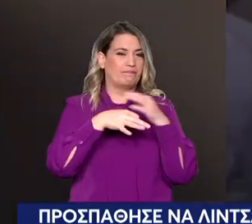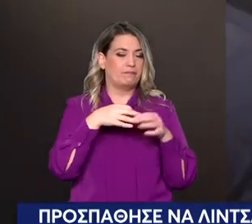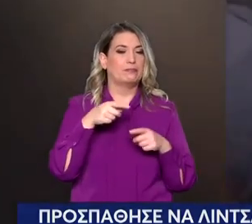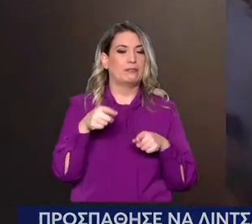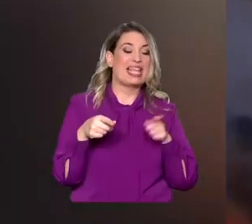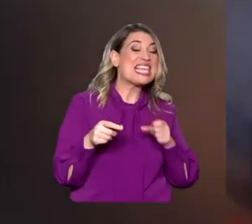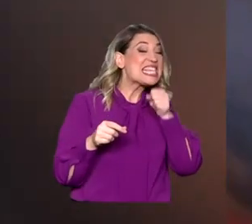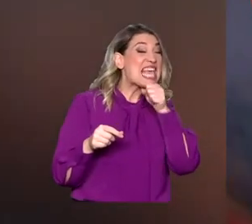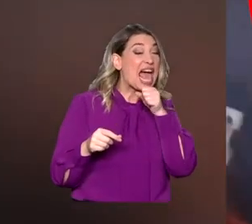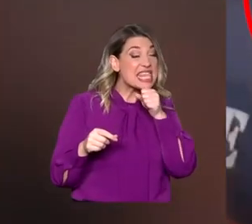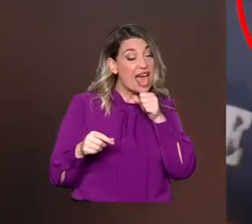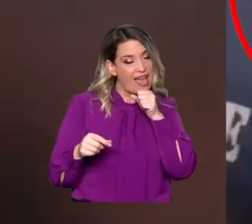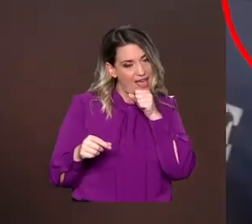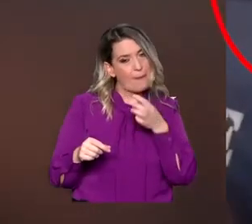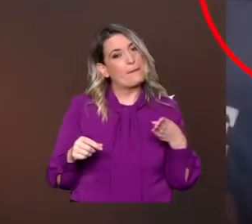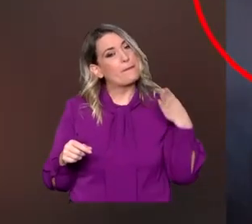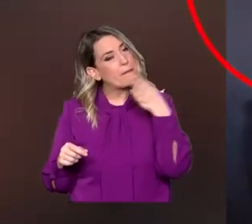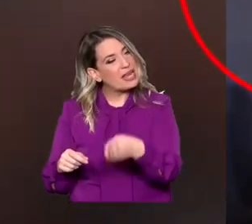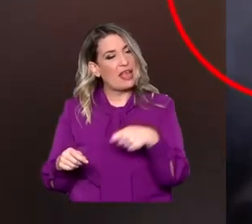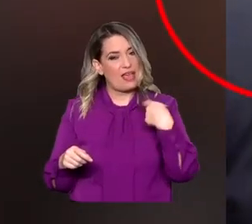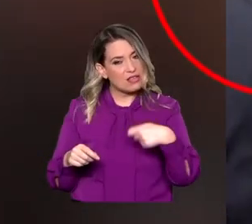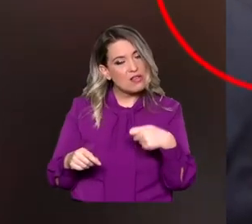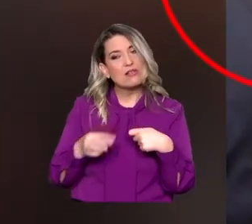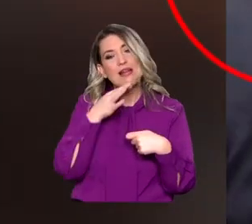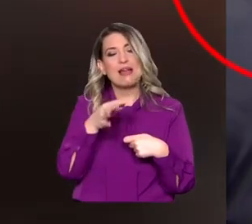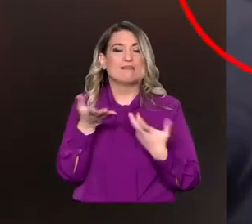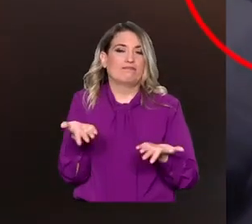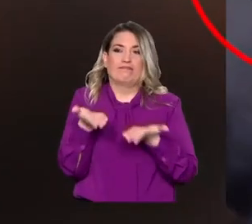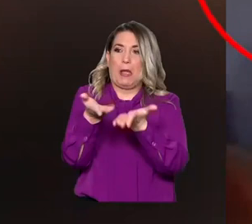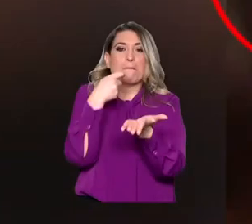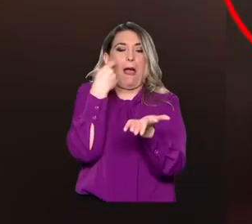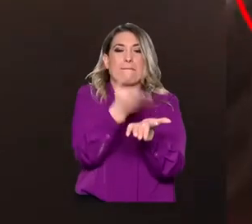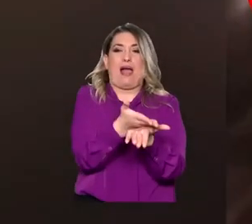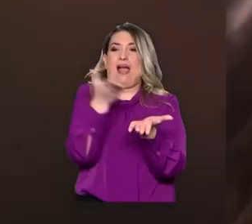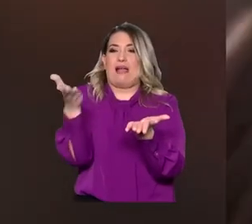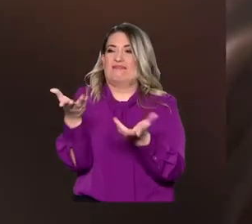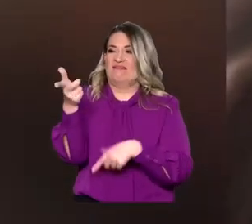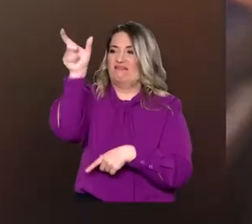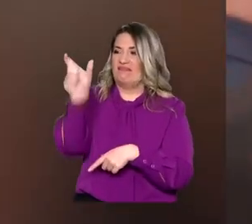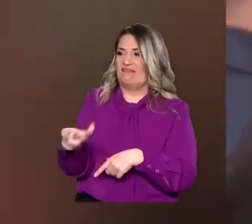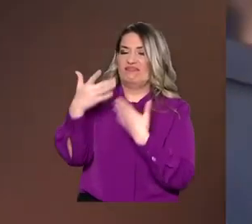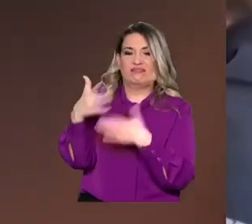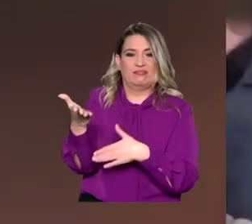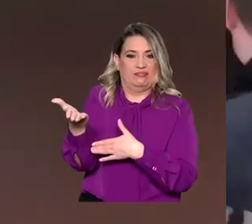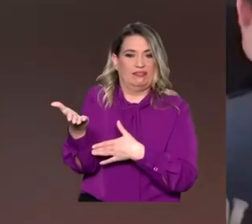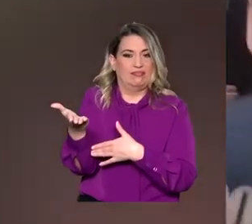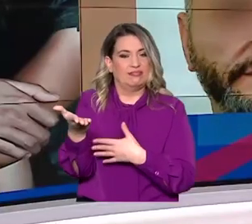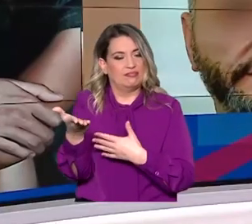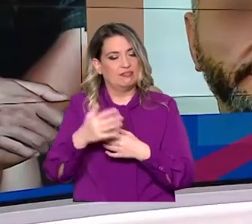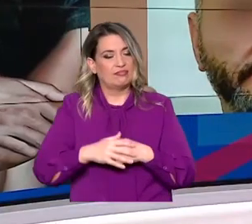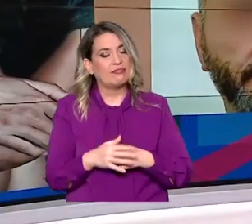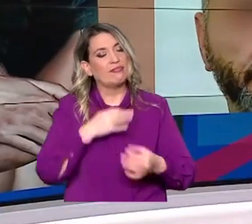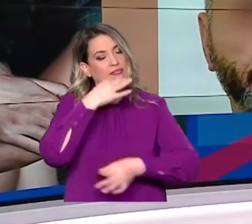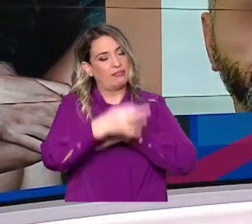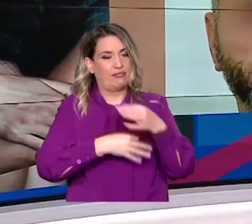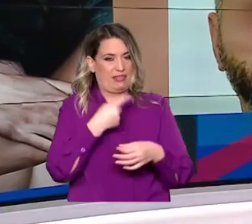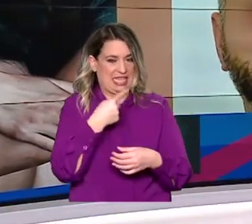σχολιάζει όλο αυτό που έγινε μεταξύ της μητέρας της 12χρονης και του 53χρονου βασικού κατηγορούμενου και φυσικά δίνει και το